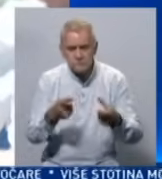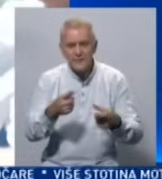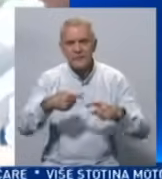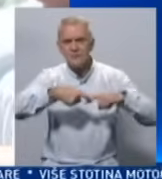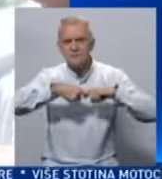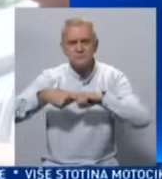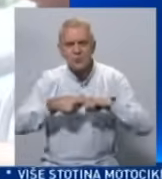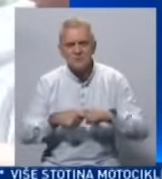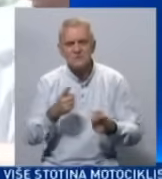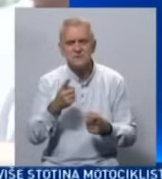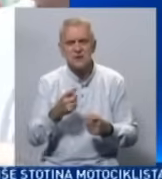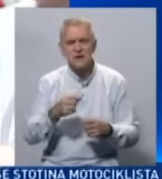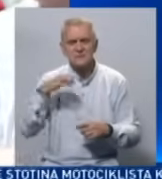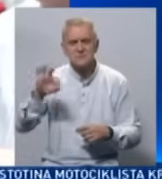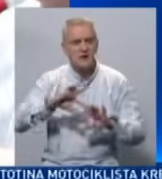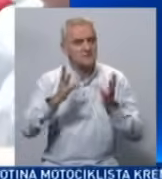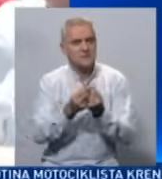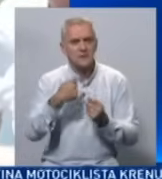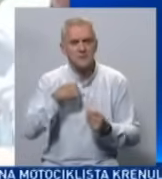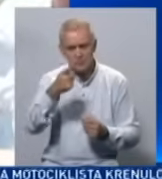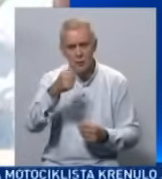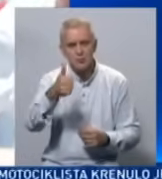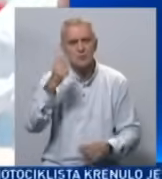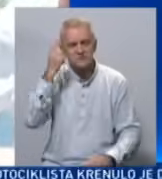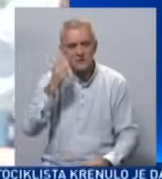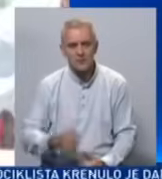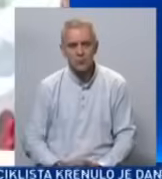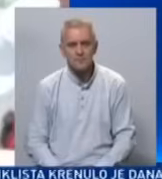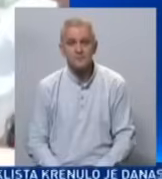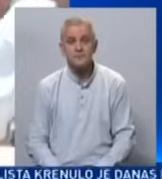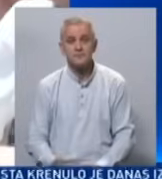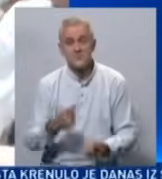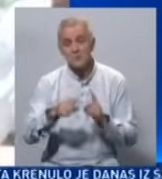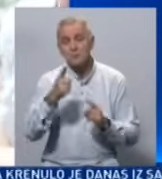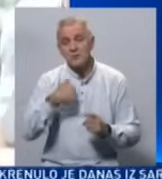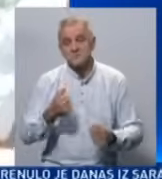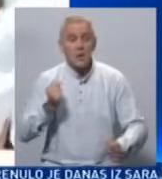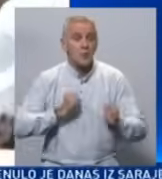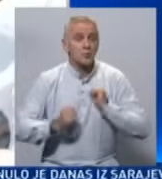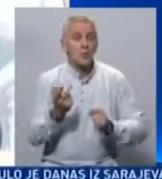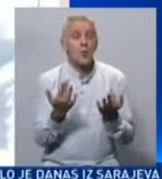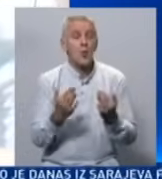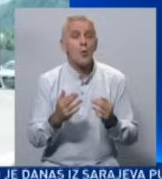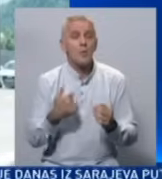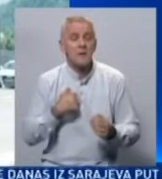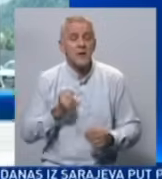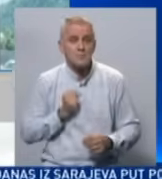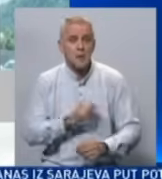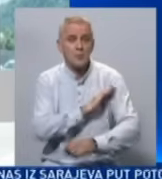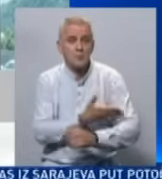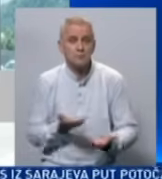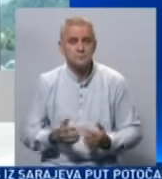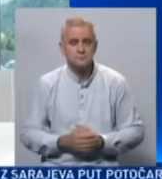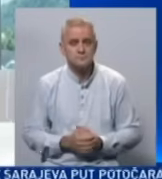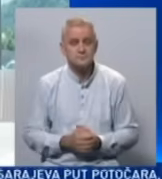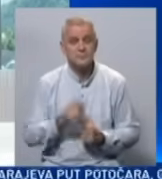Srebrenice, Ovčare, sve to ima smisla, mi to sve dobro znamo. I zato, evo, potrudili smo se koliko je bilo u našoj moći. Velika čast bi